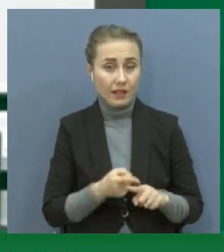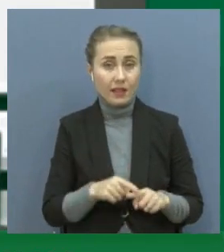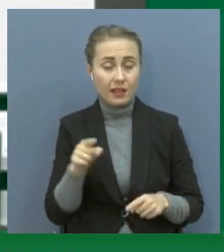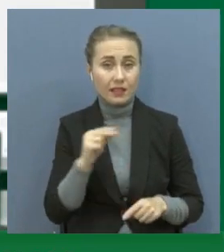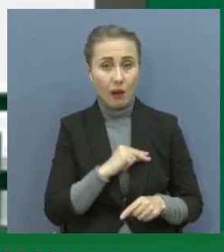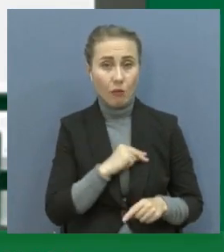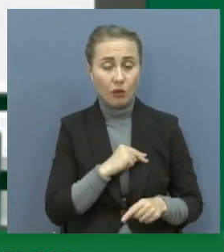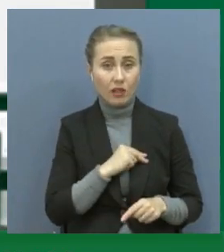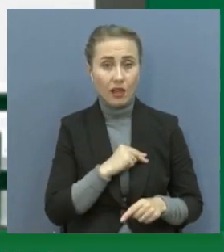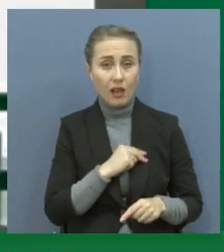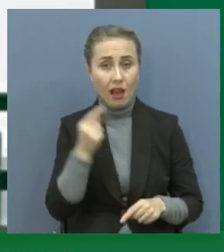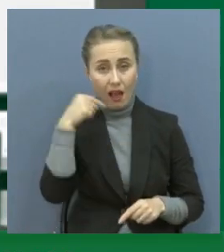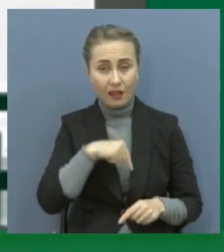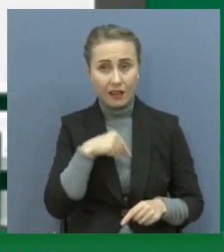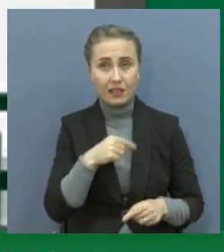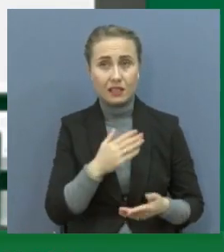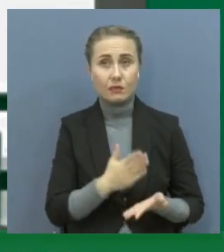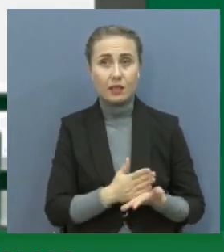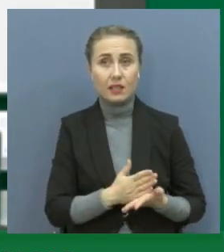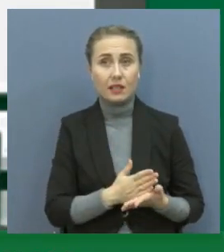когда вообще